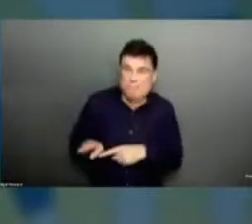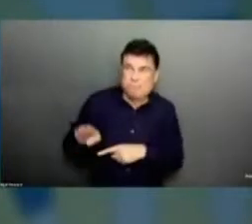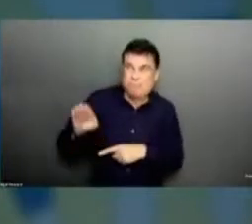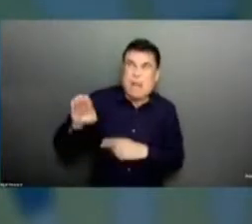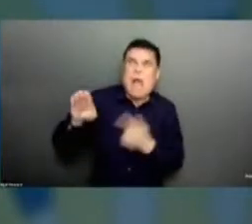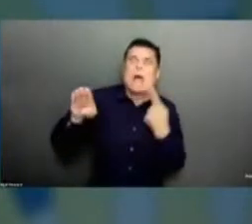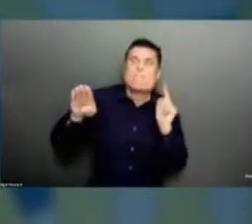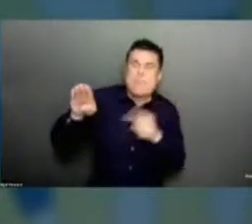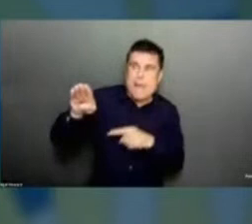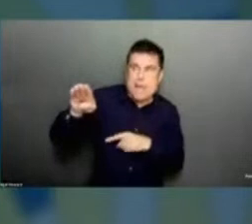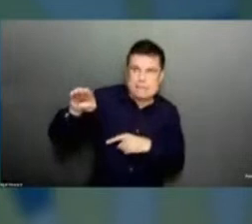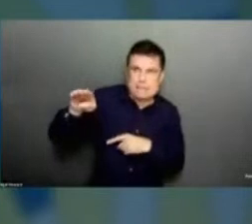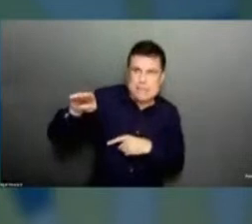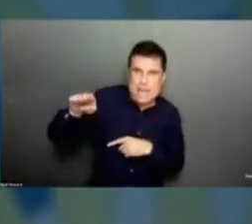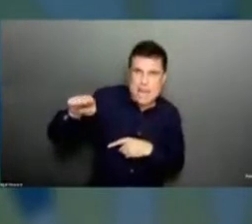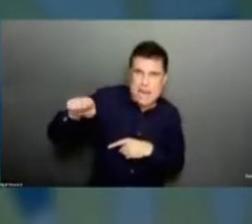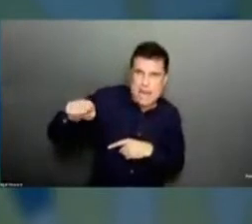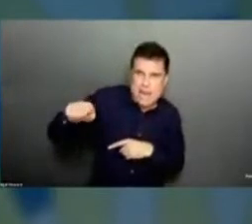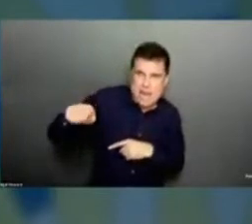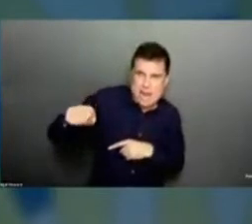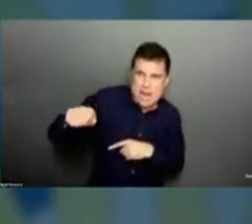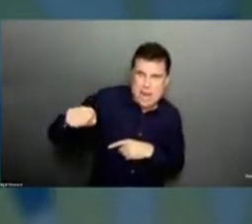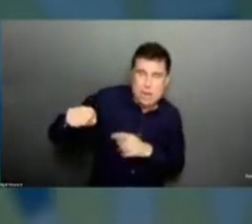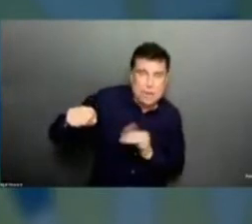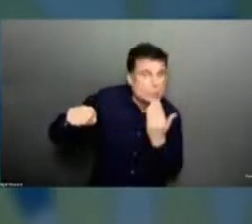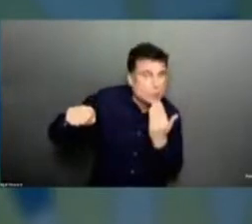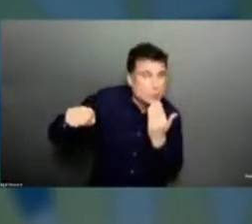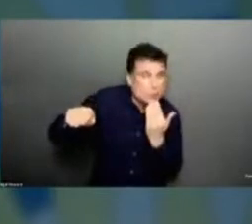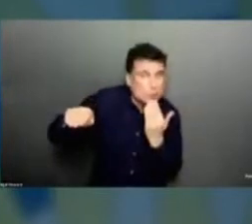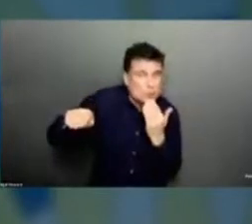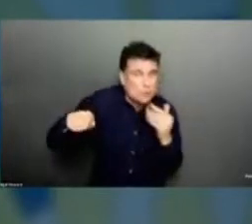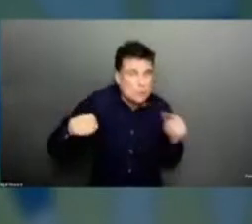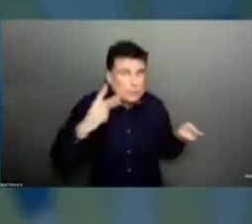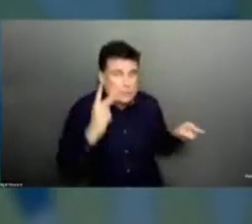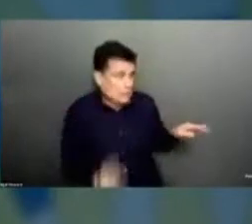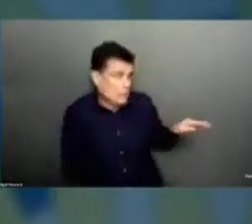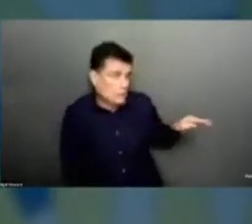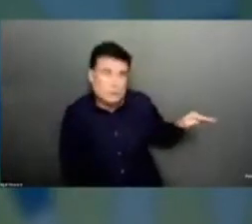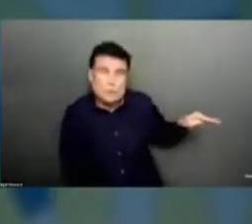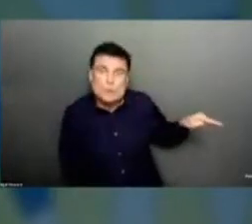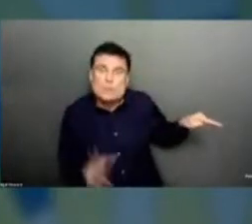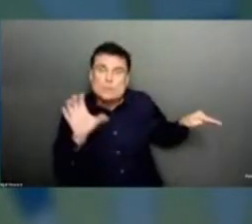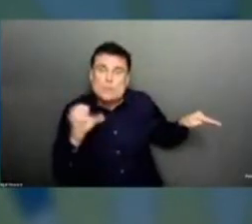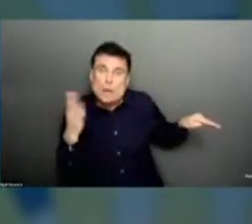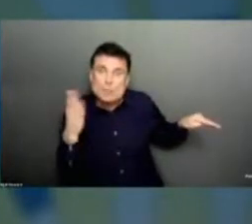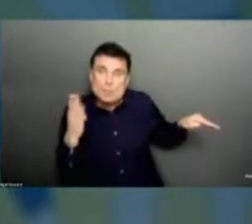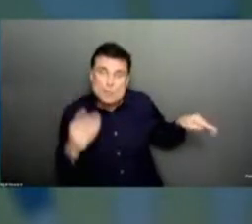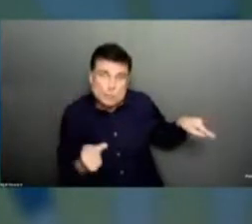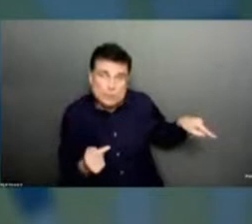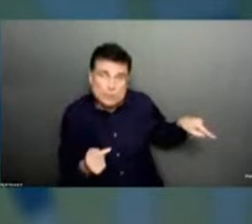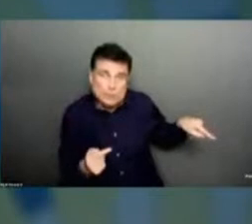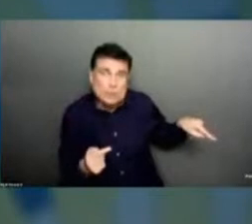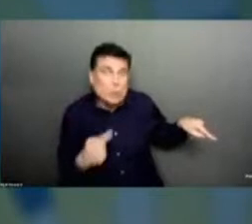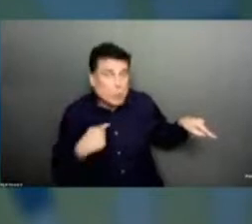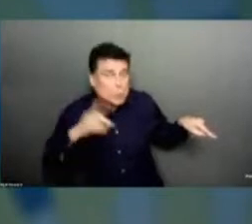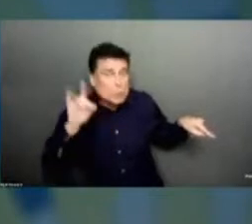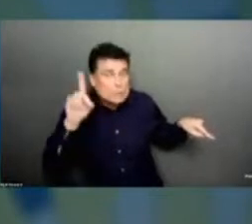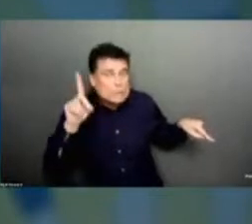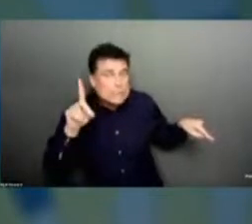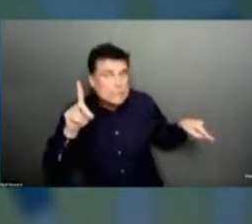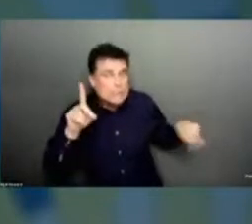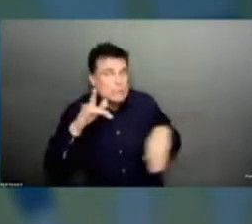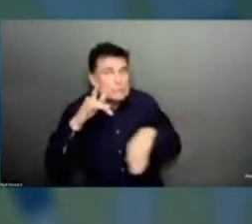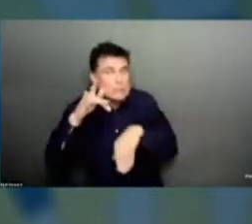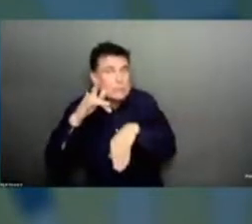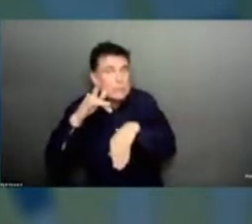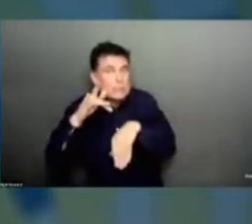我现在看到 We 是往 did 下走的 reach 趋 up 势 to。800 cases 那么 per 我们 day, 高峰的时候 but 是 that has slowed, 1800个， and we're now 那么现在 moving 慢慢 downwards. 下降了，